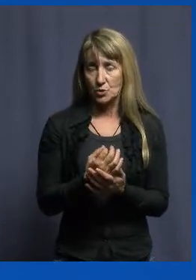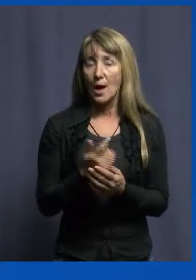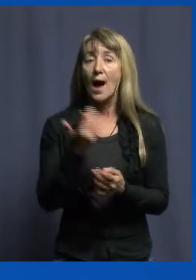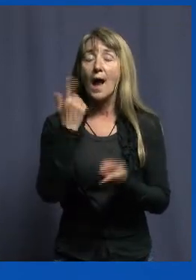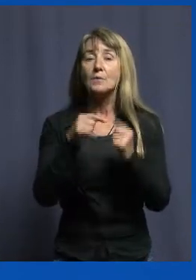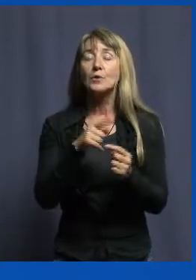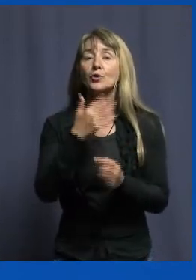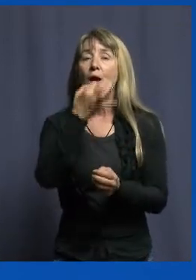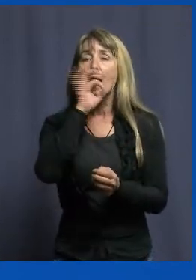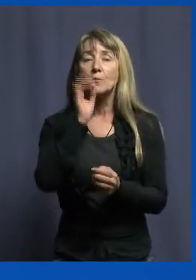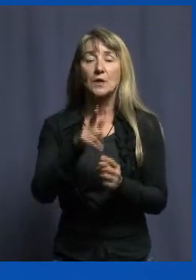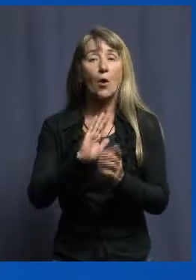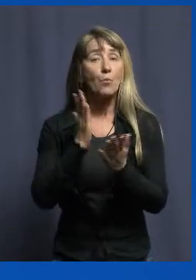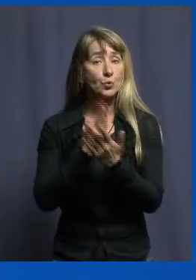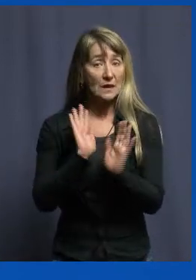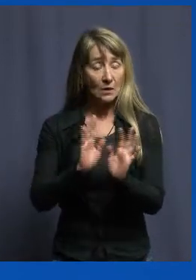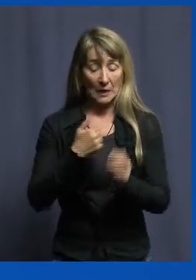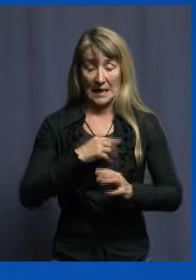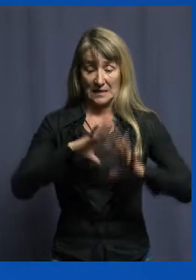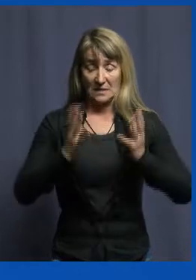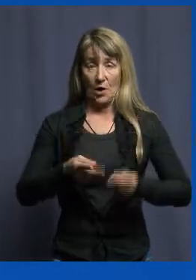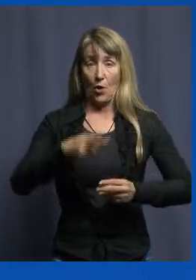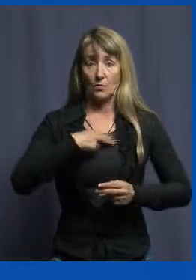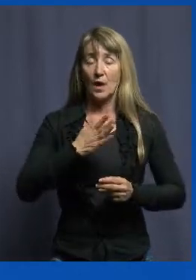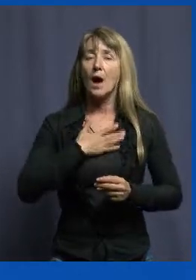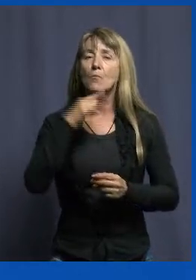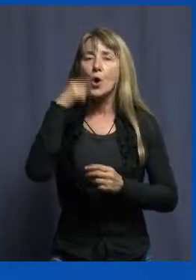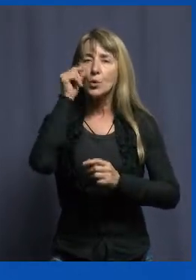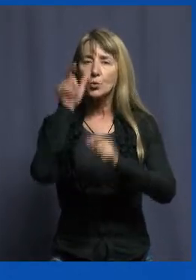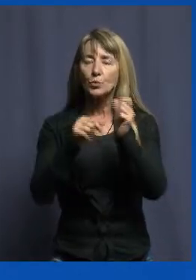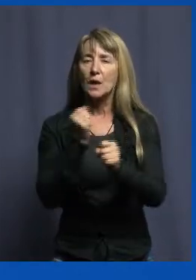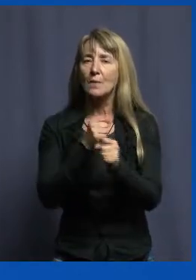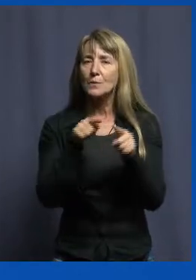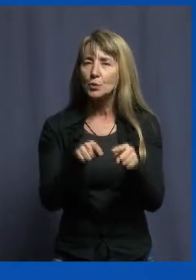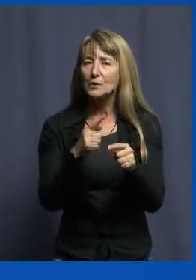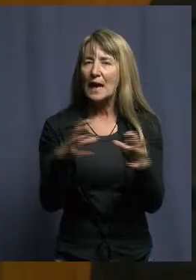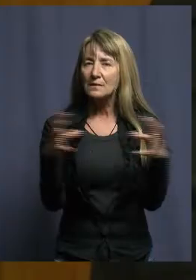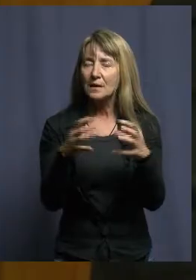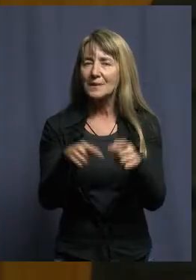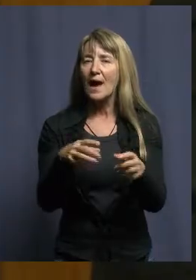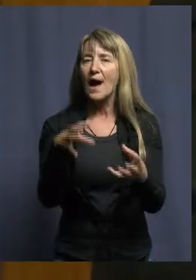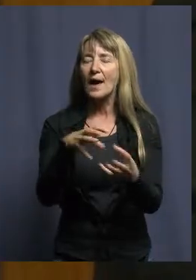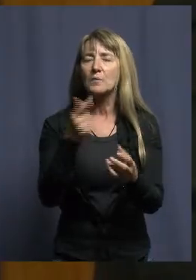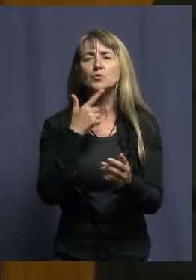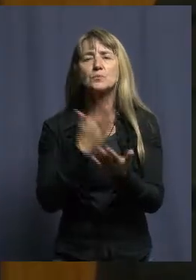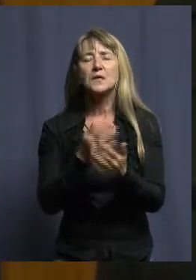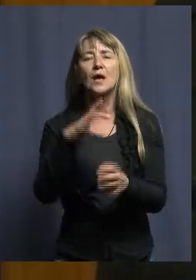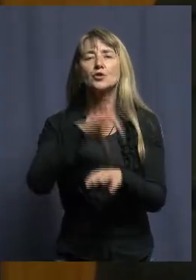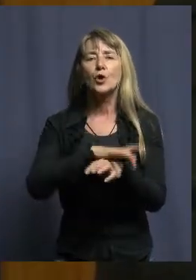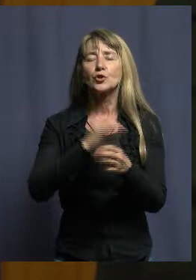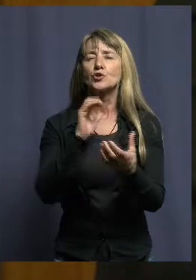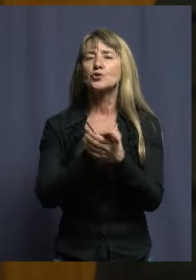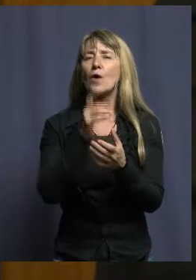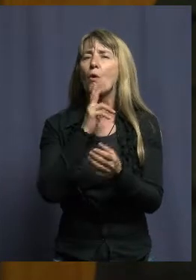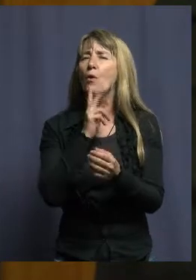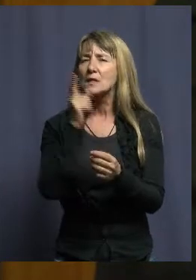bilo to najbolje da to tako bude, da ja za sve odgovaram, da ja i moji ljudi napravimo tu, taj tim i tu ekipu. To će biti recimo doktor Žiga, koga svi znaju